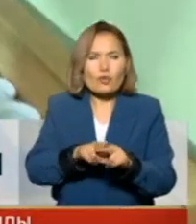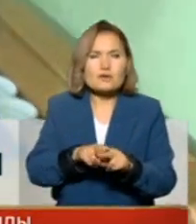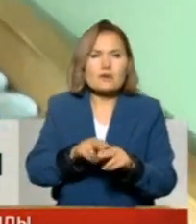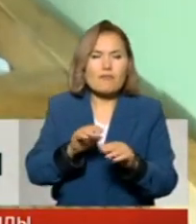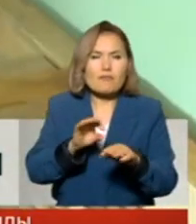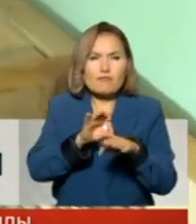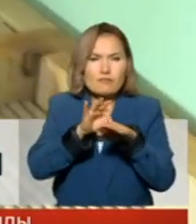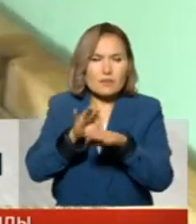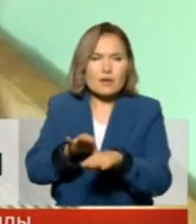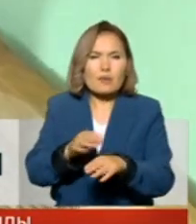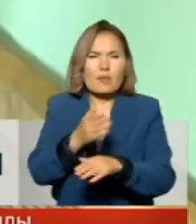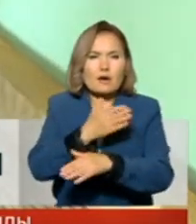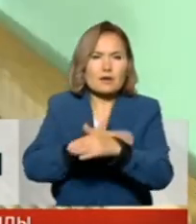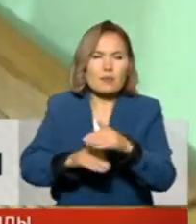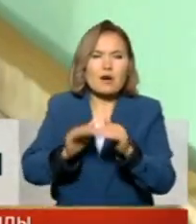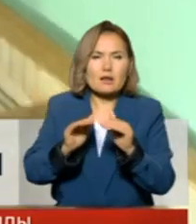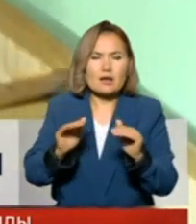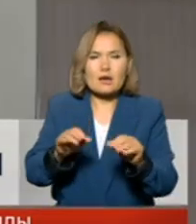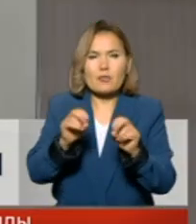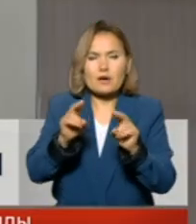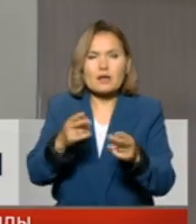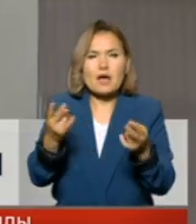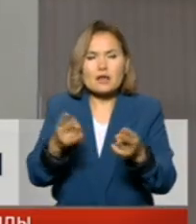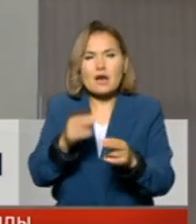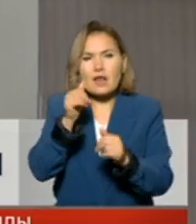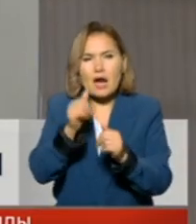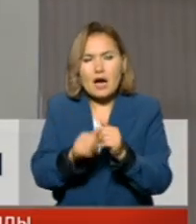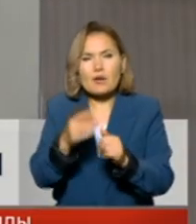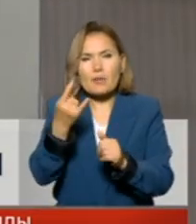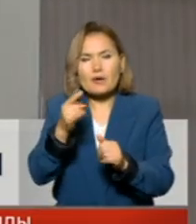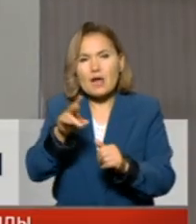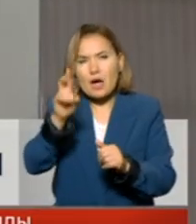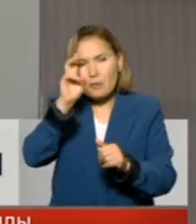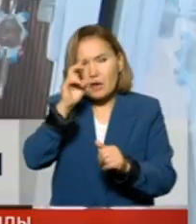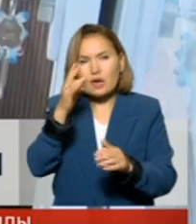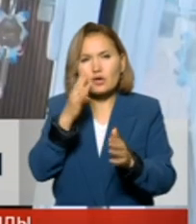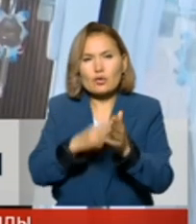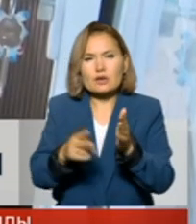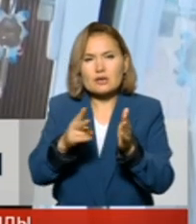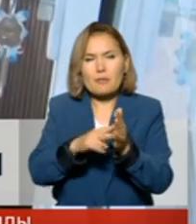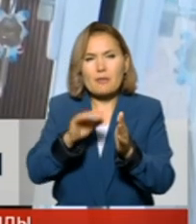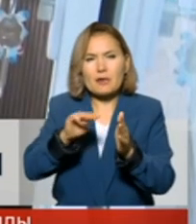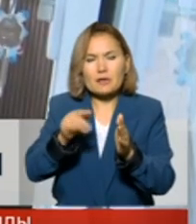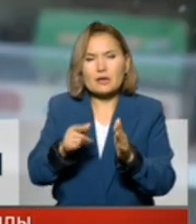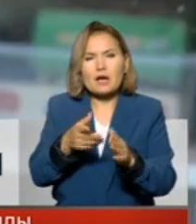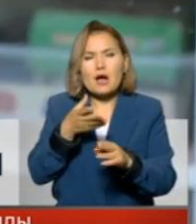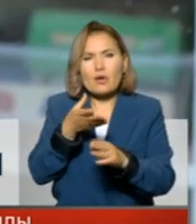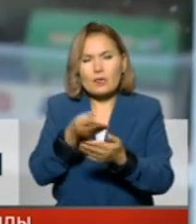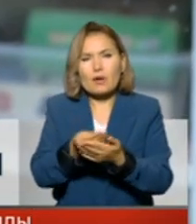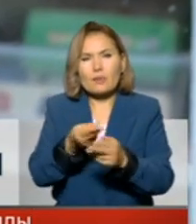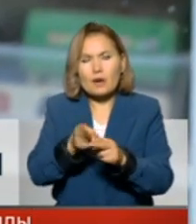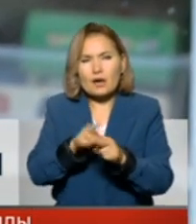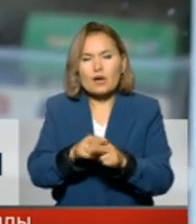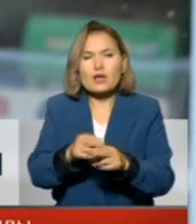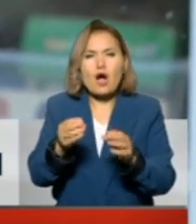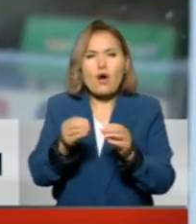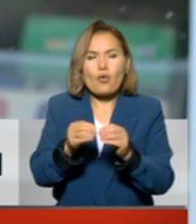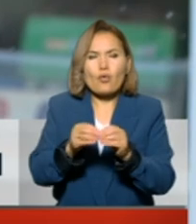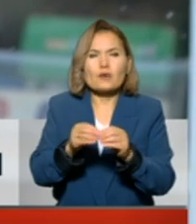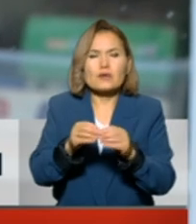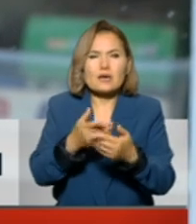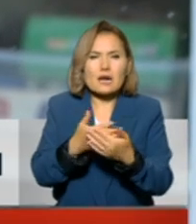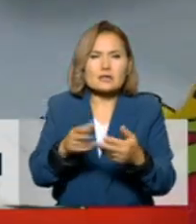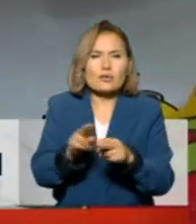көңілі алаң. Ерекше күтімді қажет ететін бүлдіршіндердің әрқайсына мемлекеттен 97 мың теңге бөлінеді. Олар осында 10-нан астам ем-дом